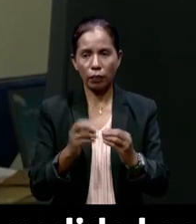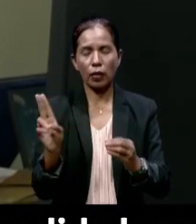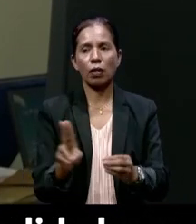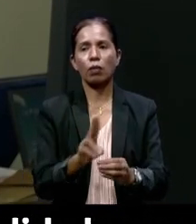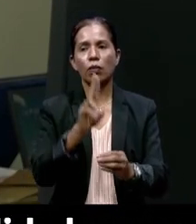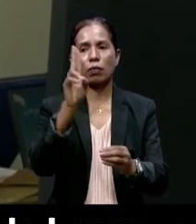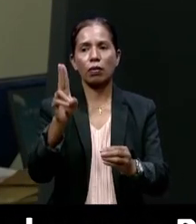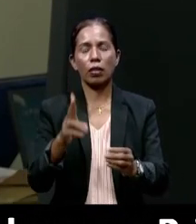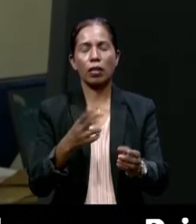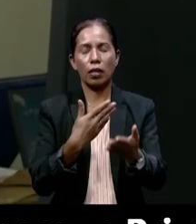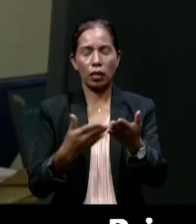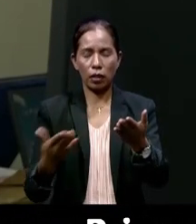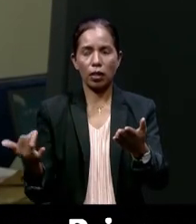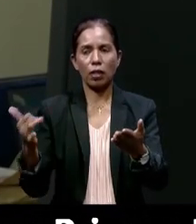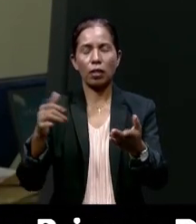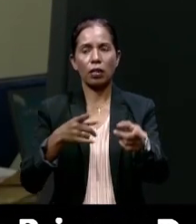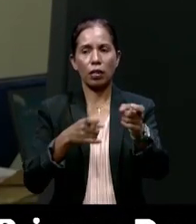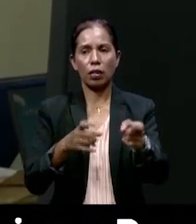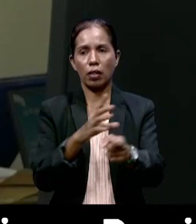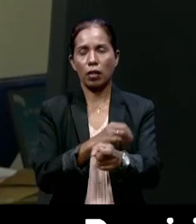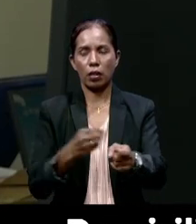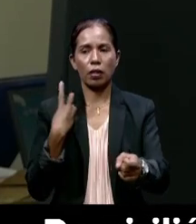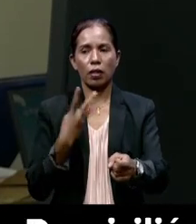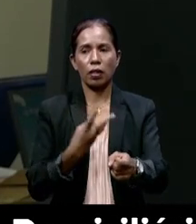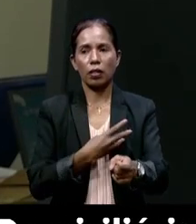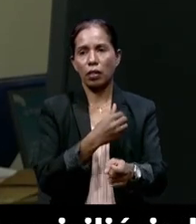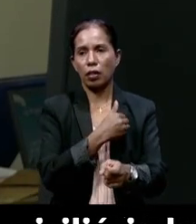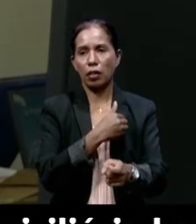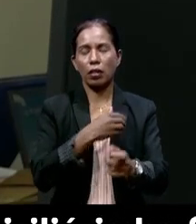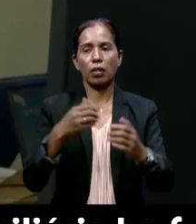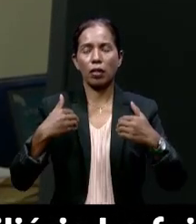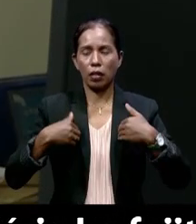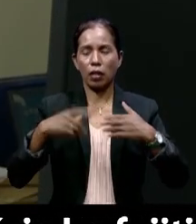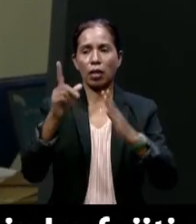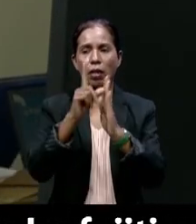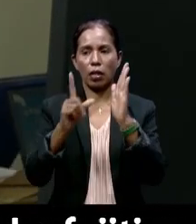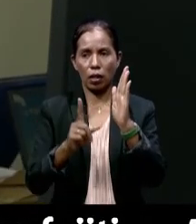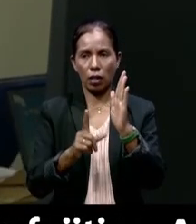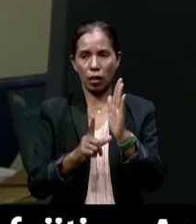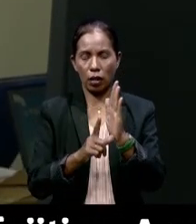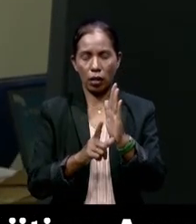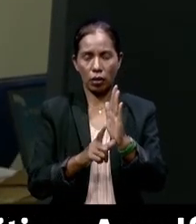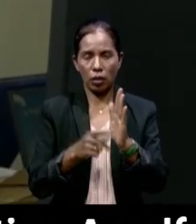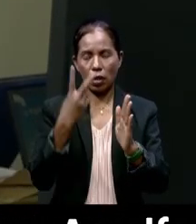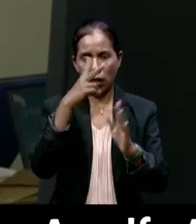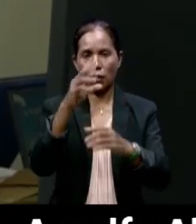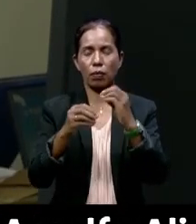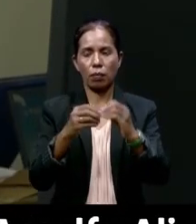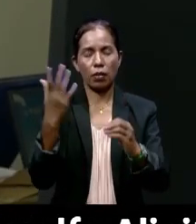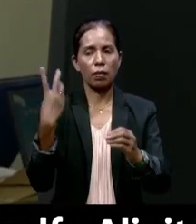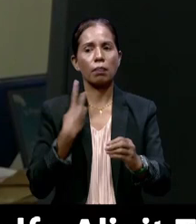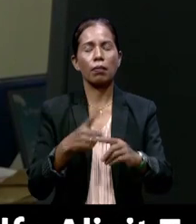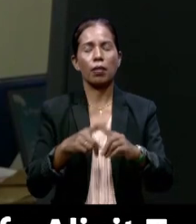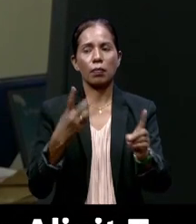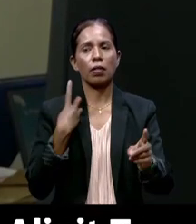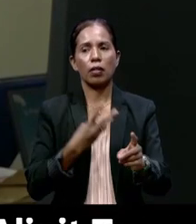utilizasaun armas kilat manu ne maka anesa ite sidau kia lei proprio ida pratu regula ida ne ba mai be ita uza